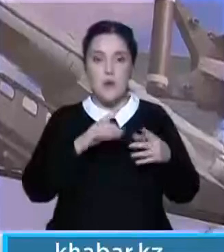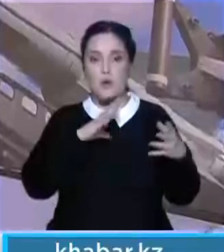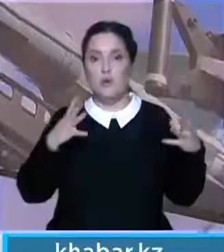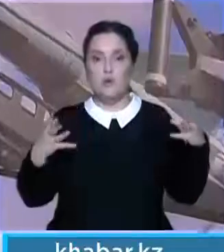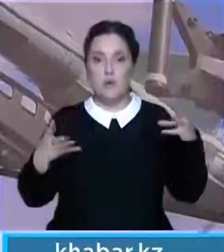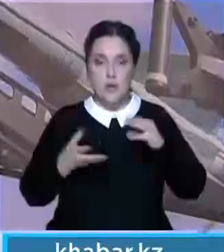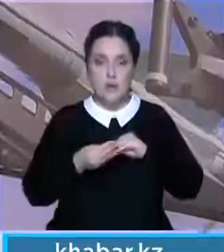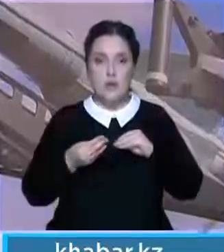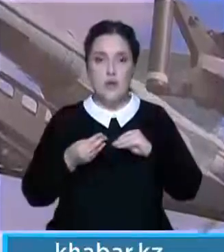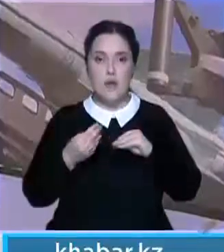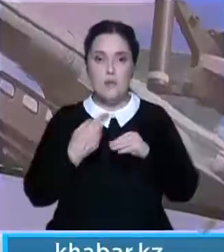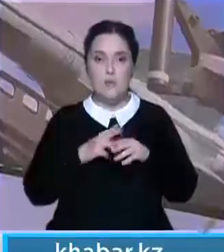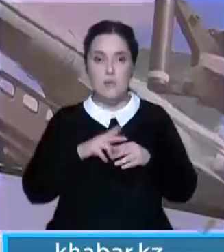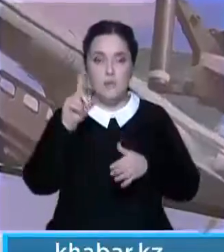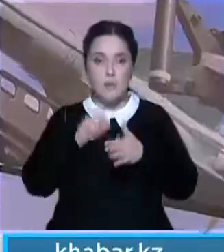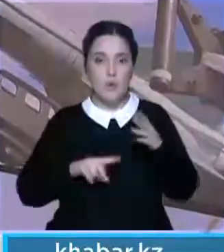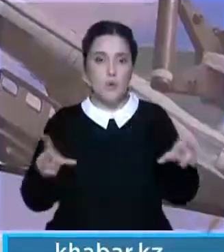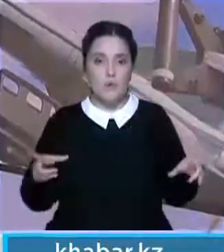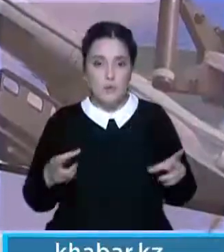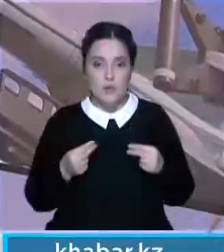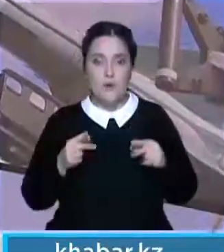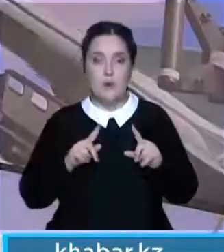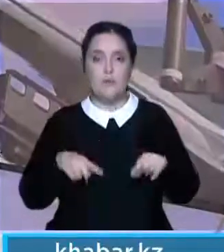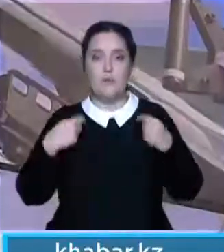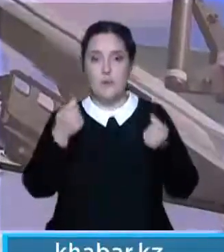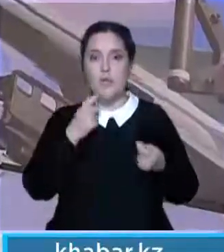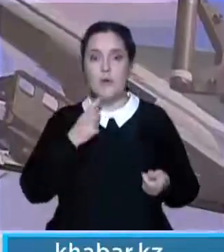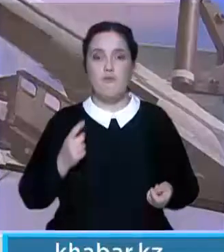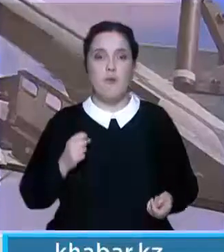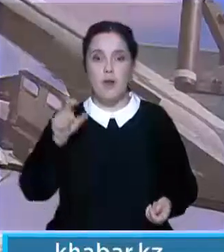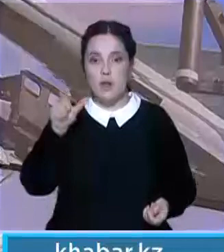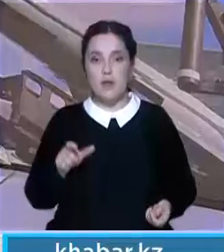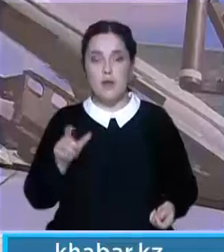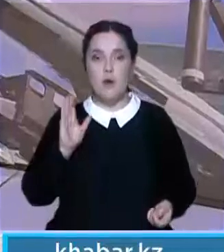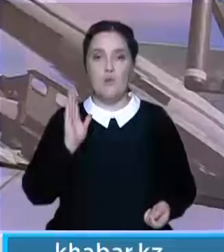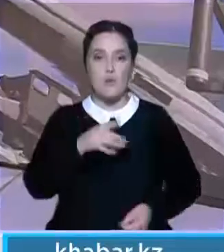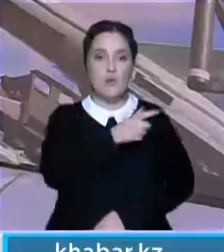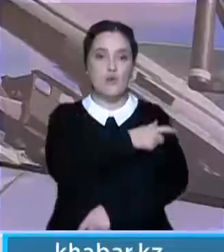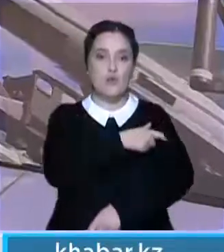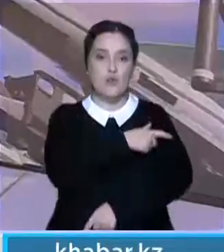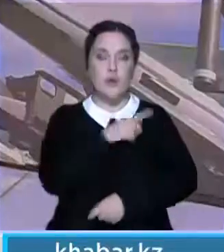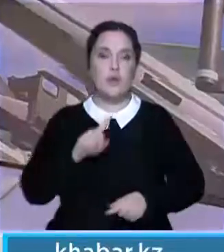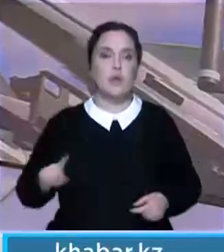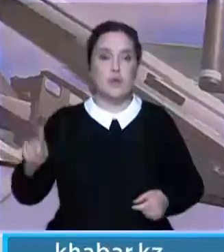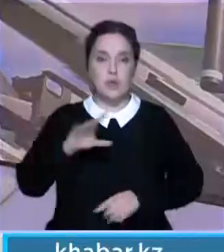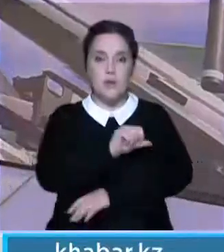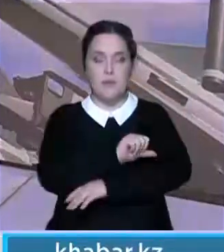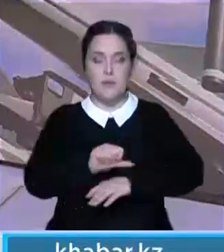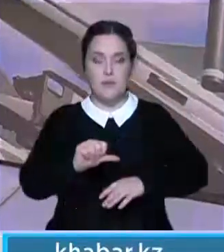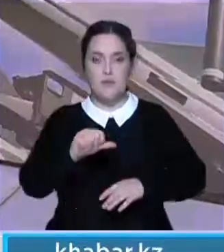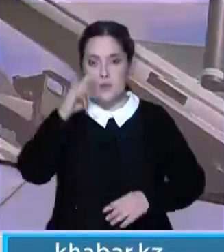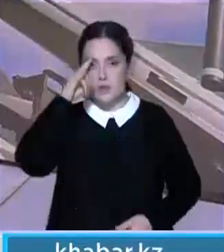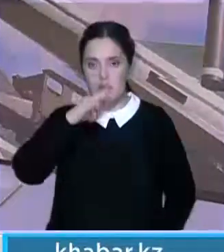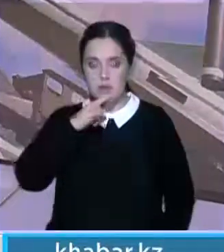коллегами. Результаты боевых стрельб признаны успешными. Комплекс уже передан военным и будет нести боевое дежурство на